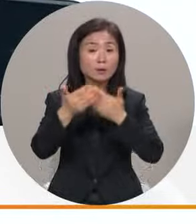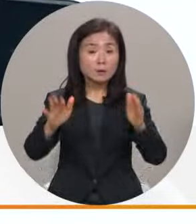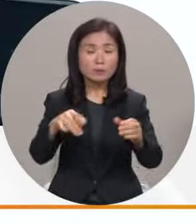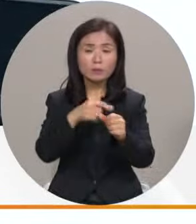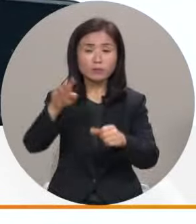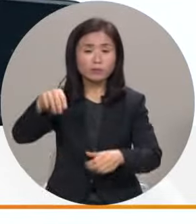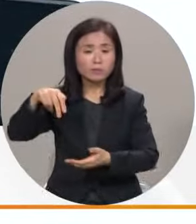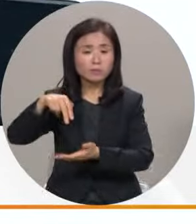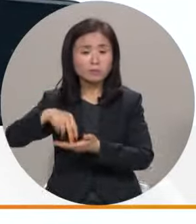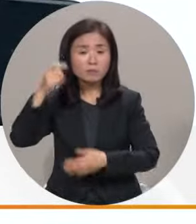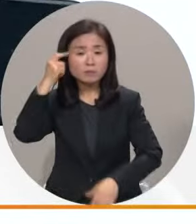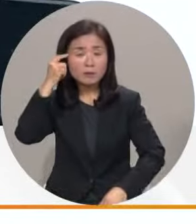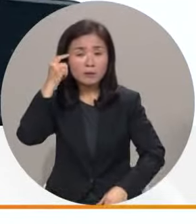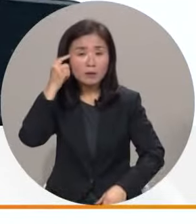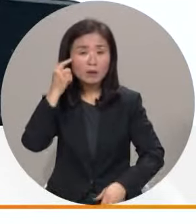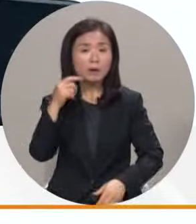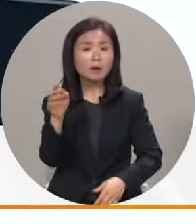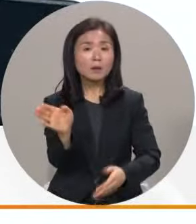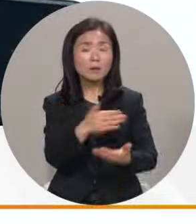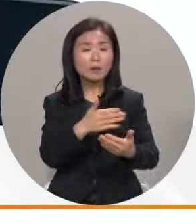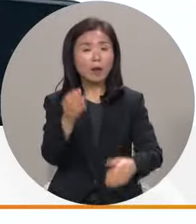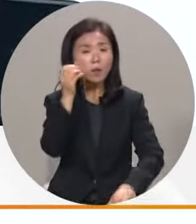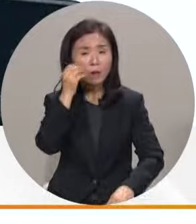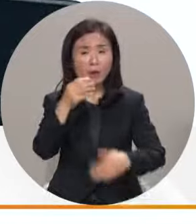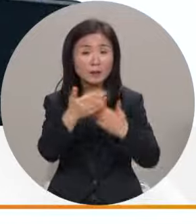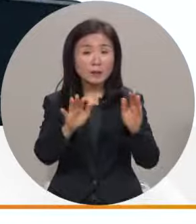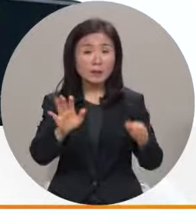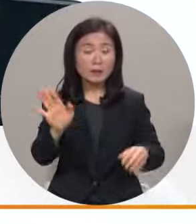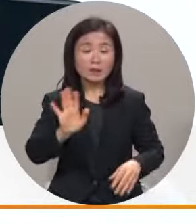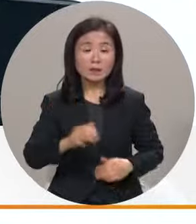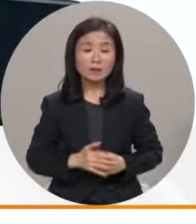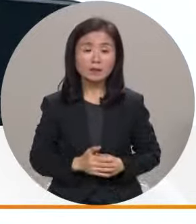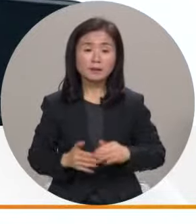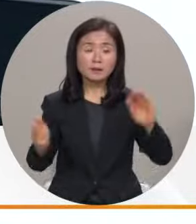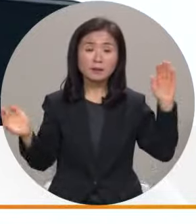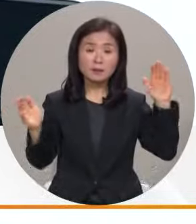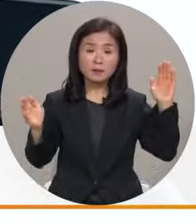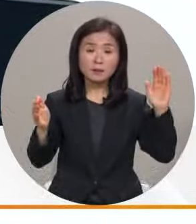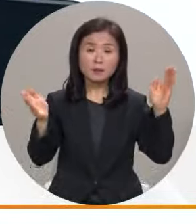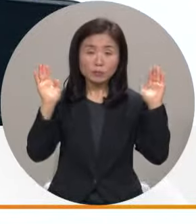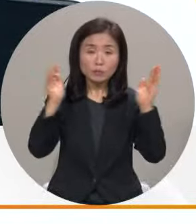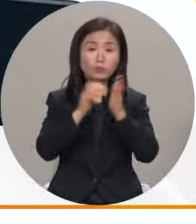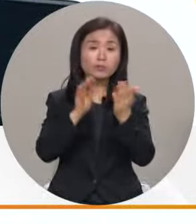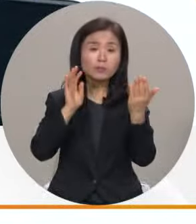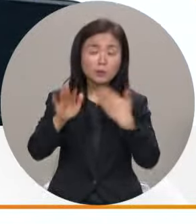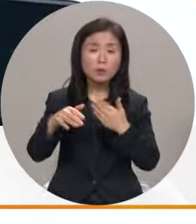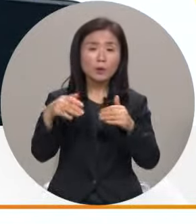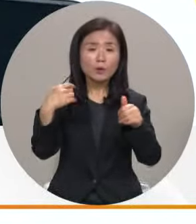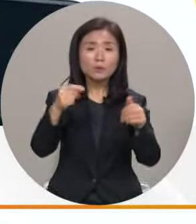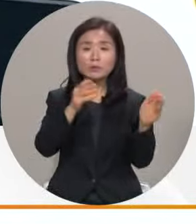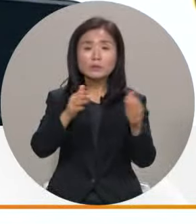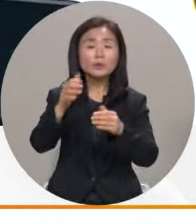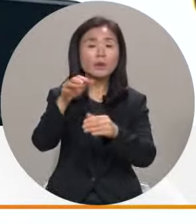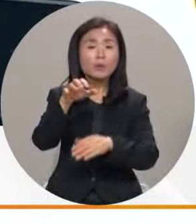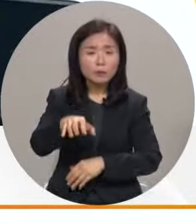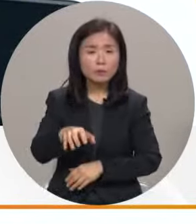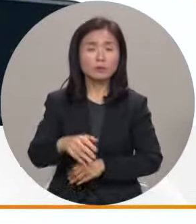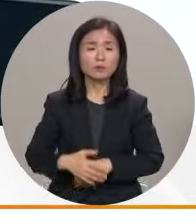생각하는 그 빈 교실이 아닙니다 학생들이 학교 후에도 교육을 준비하는